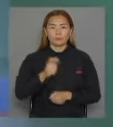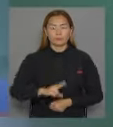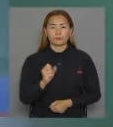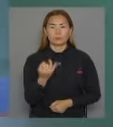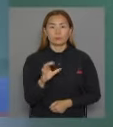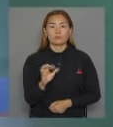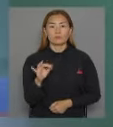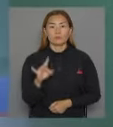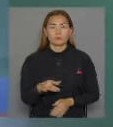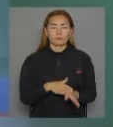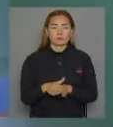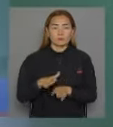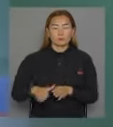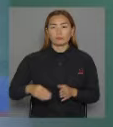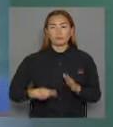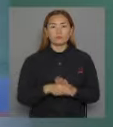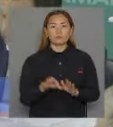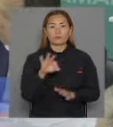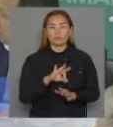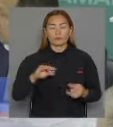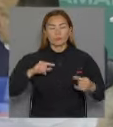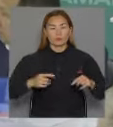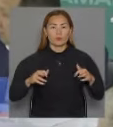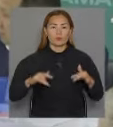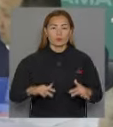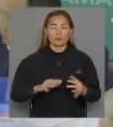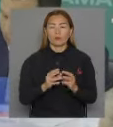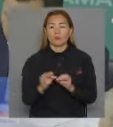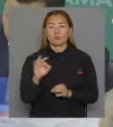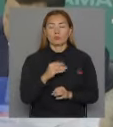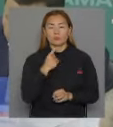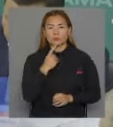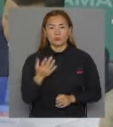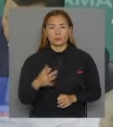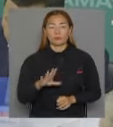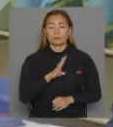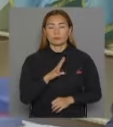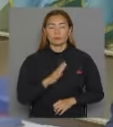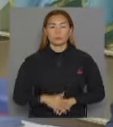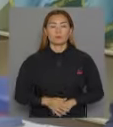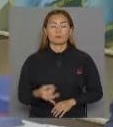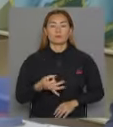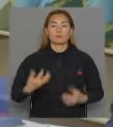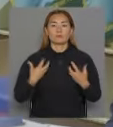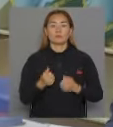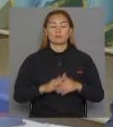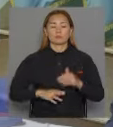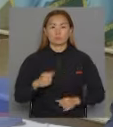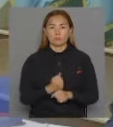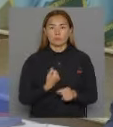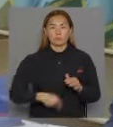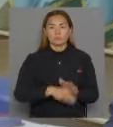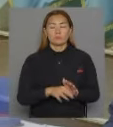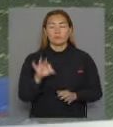Қайсар Абдалиев іске асырылып жатқан сыбайлас жемқорлыққа қарсы іс-әрекет шаралары туралы баяндамасын жасап, өлкенің денсаулық сақтау саласында